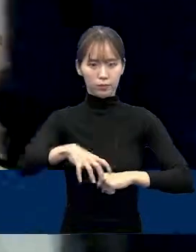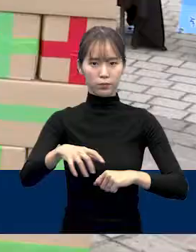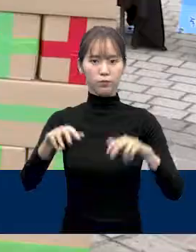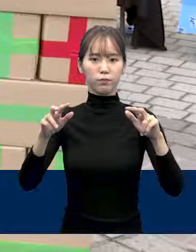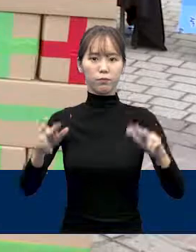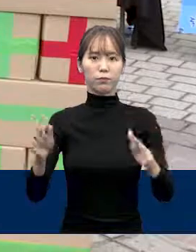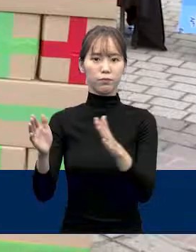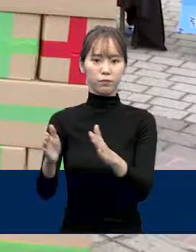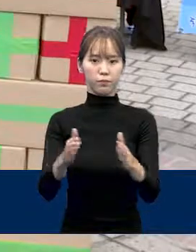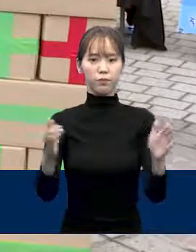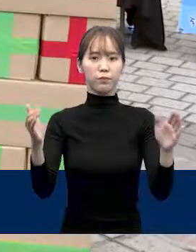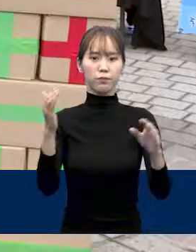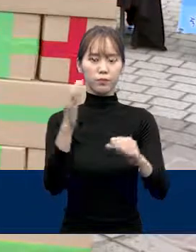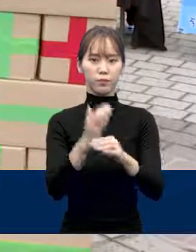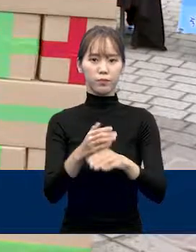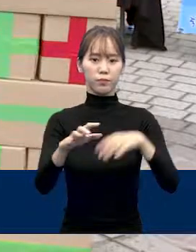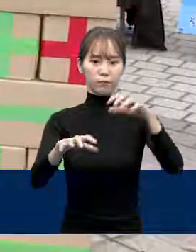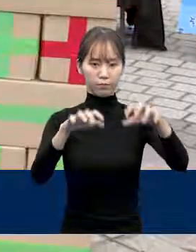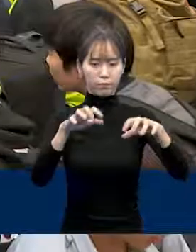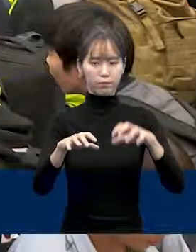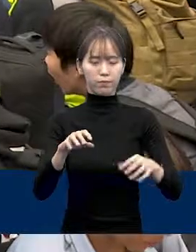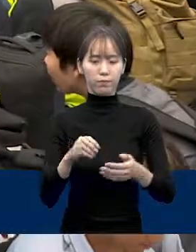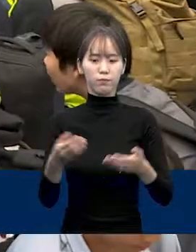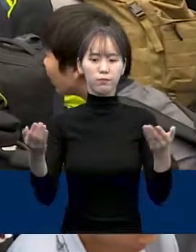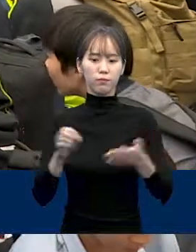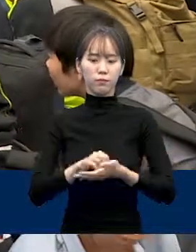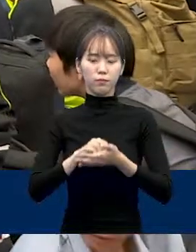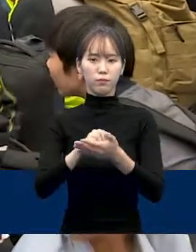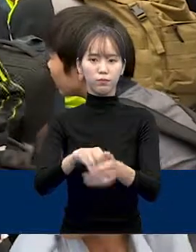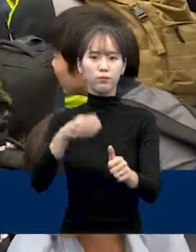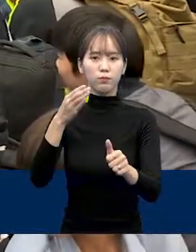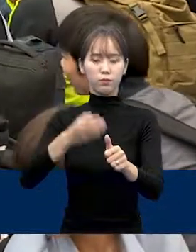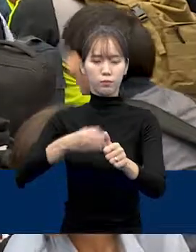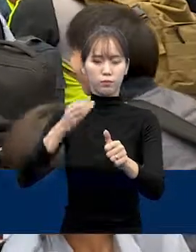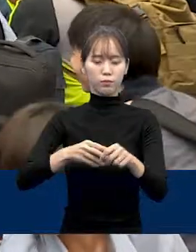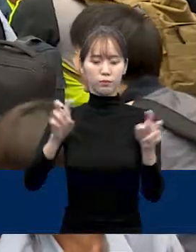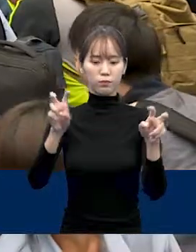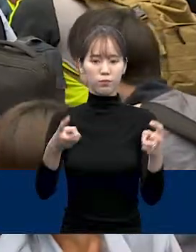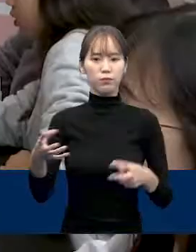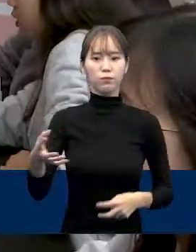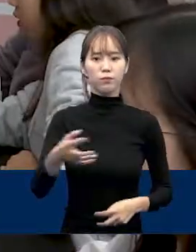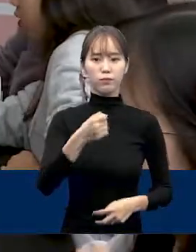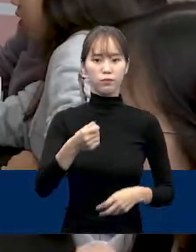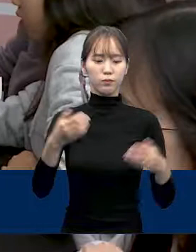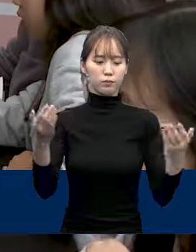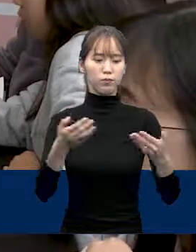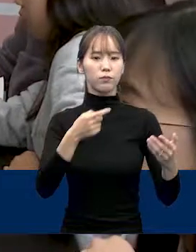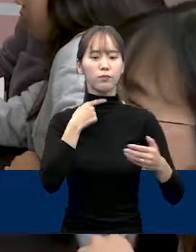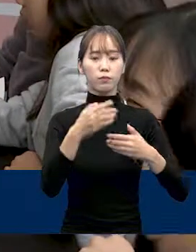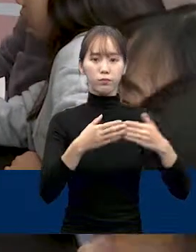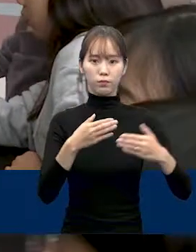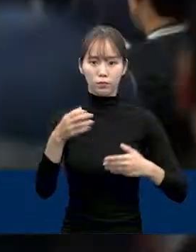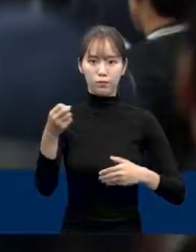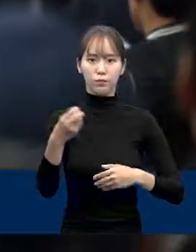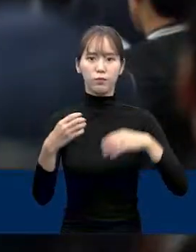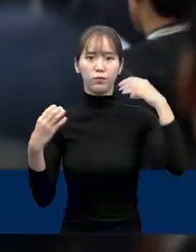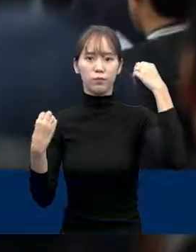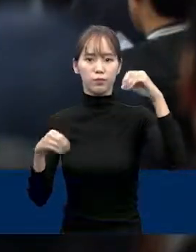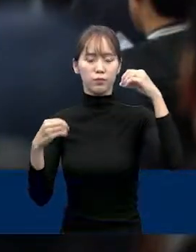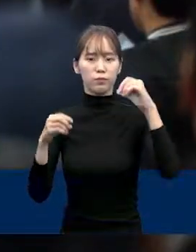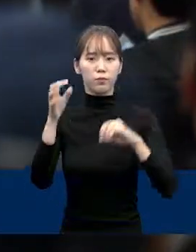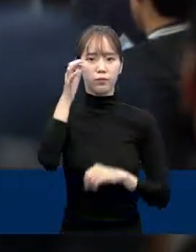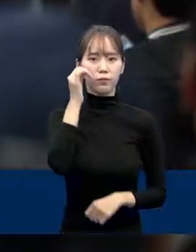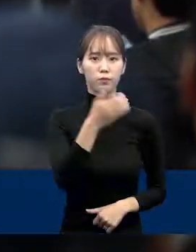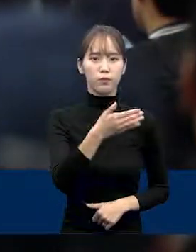1층 광장에서 마라 진로를 부탁해 해피 투게더 라는 주제로 진로 직업 체험과 공연이 결합된